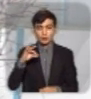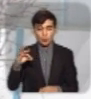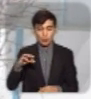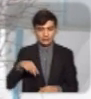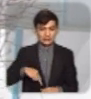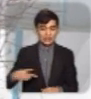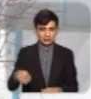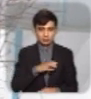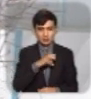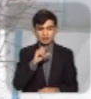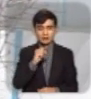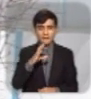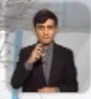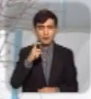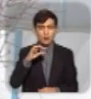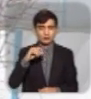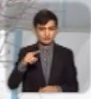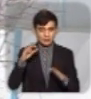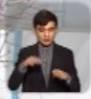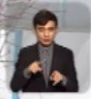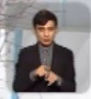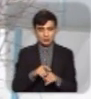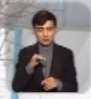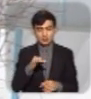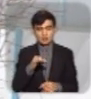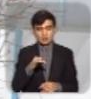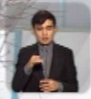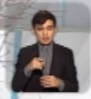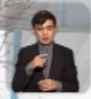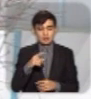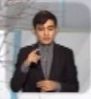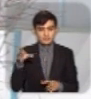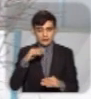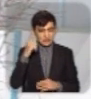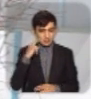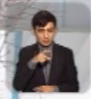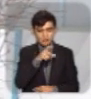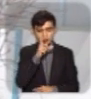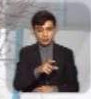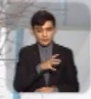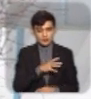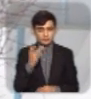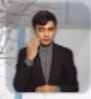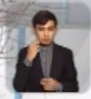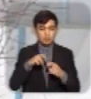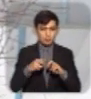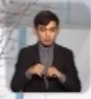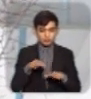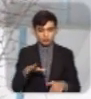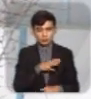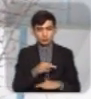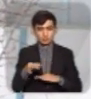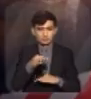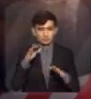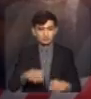совхозе Янайкин. Очень имеет свой вес, авторитет. Всегда решали все насущные проблемы моего круга.